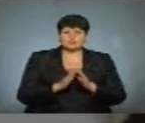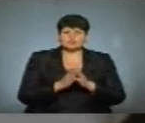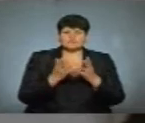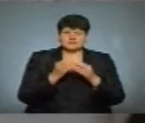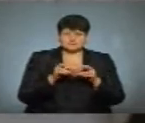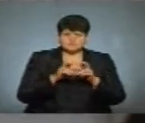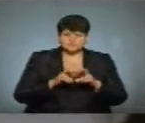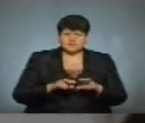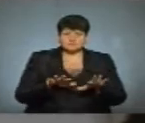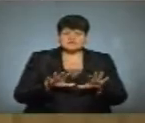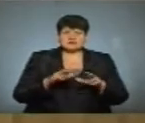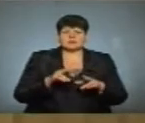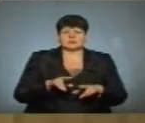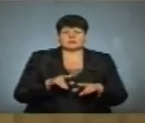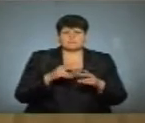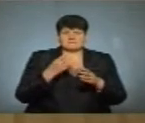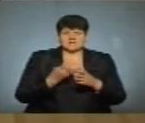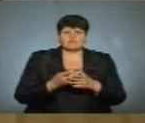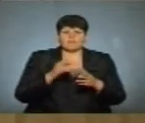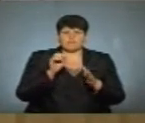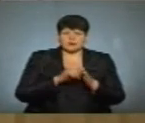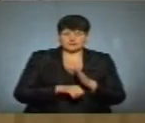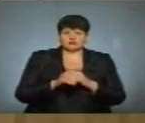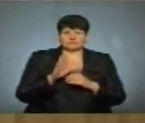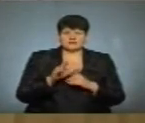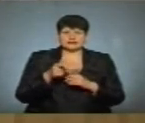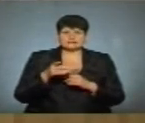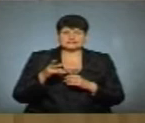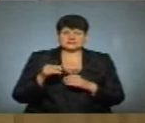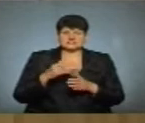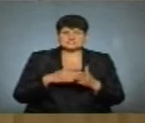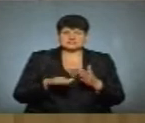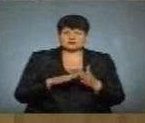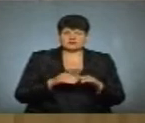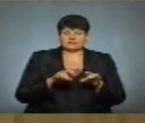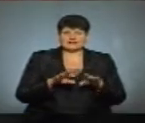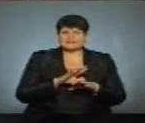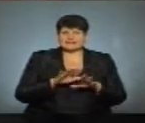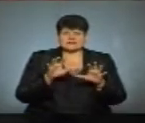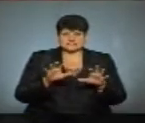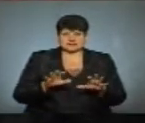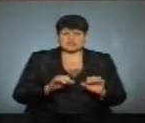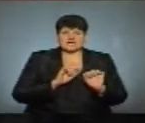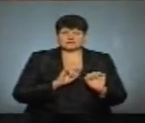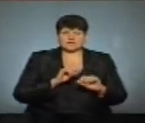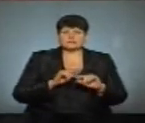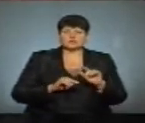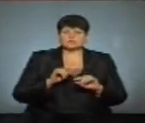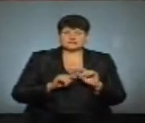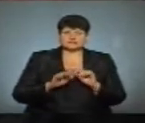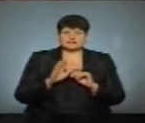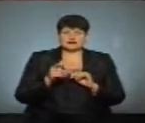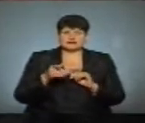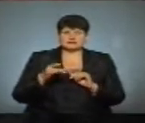місце падіння вбитого Віталія Гнатишина та скасувати обвинувальний вирок як незаконний. Адвокат родини Віталія